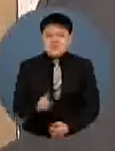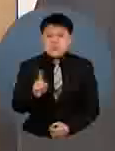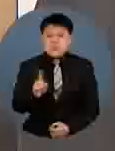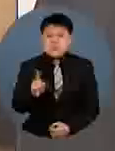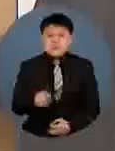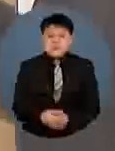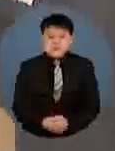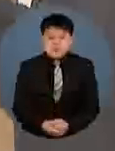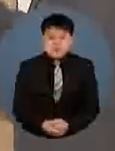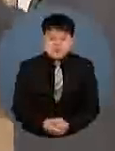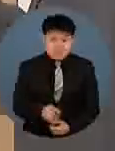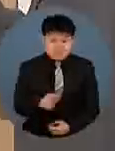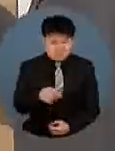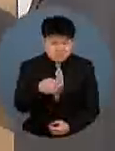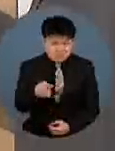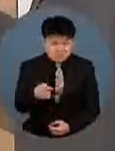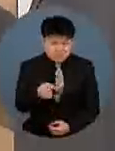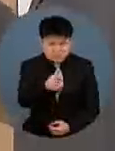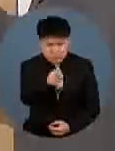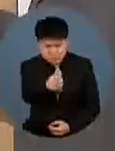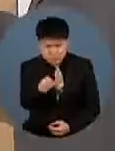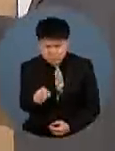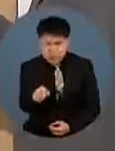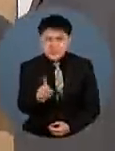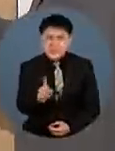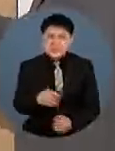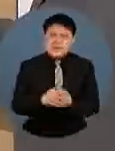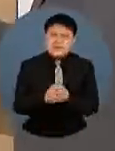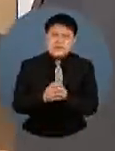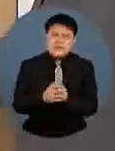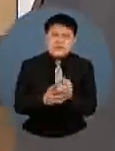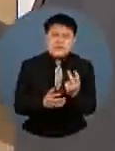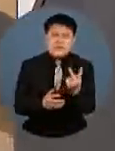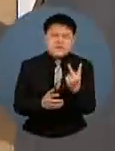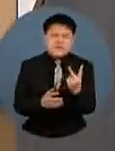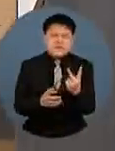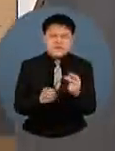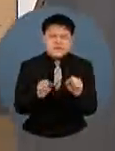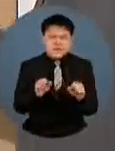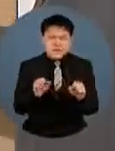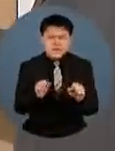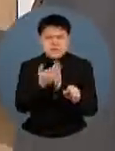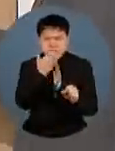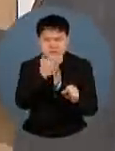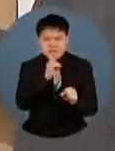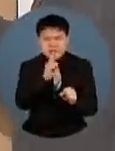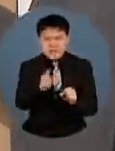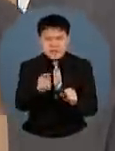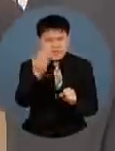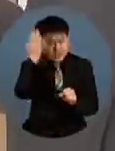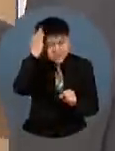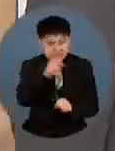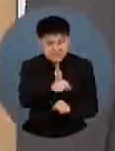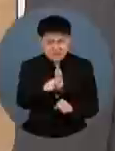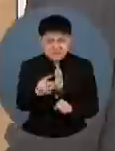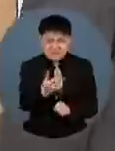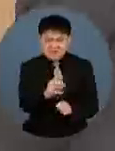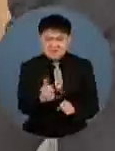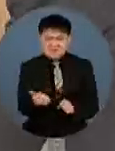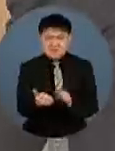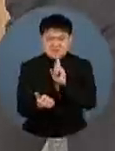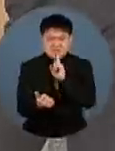중국잡을 위해서. 이때 이리 몰거나 이리 몰면 이 두 점이 요속이 살아갑니다. 네. 어떻게든 살아가. 이게 죽어버렸습니다. 그럼 막 끊는 수가